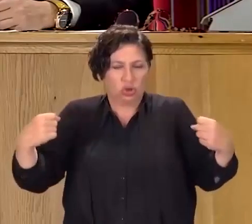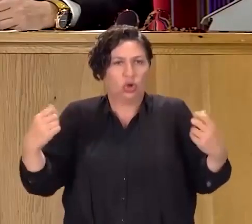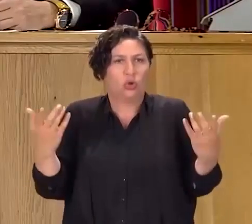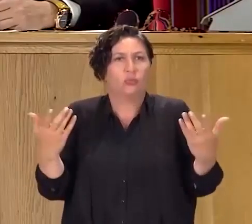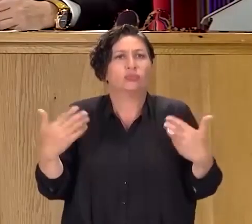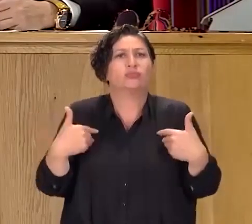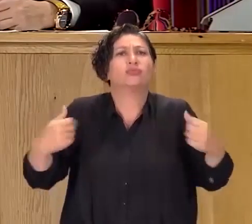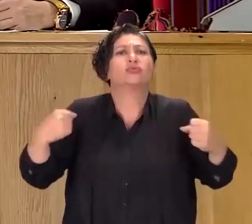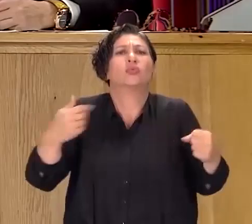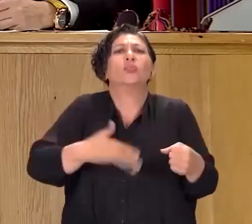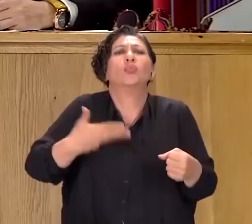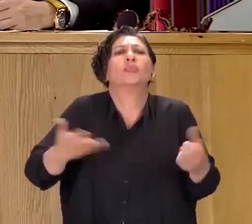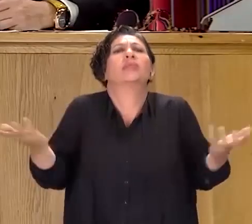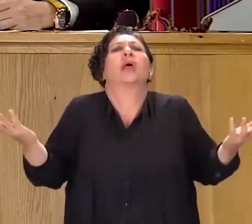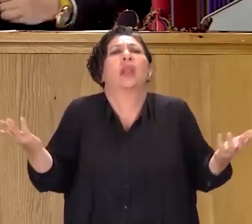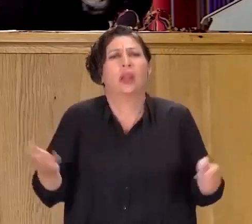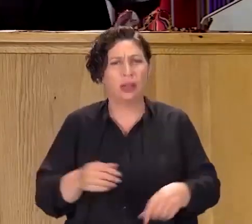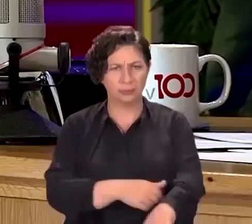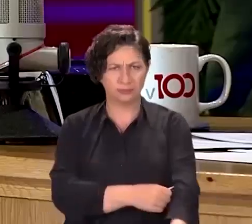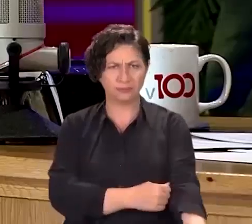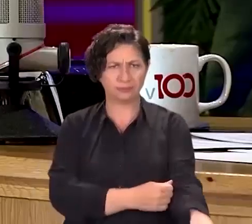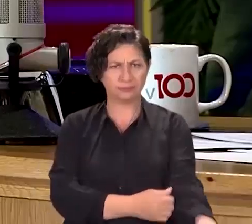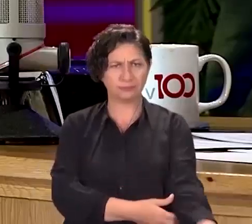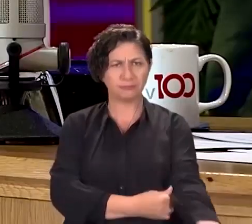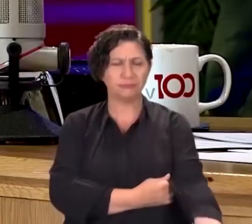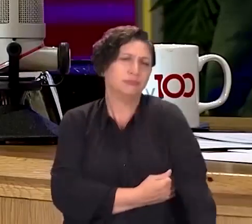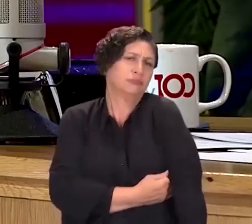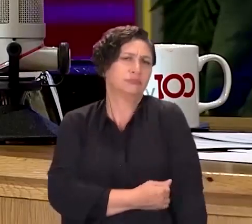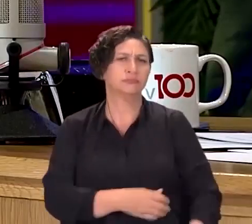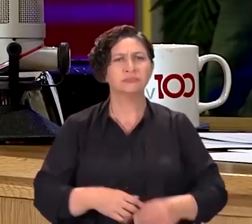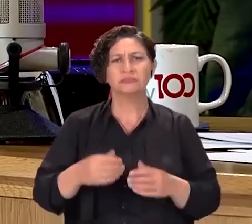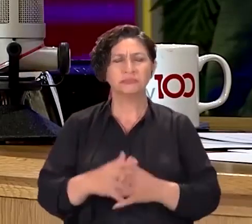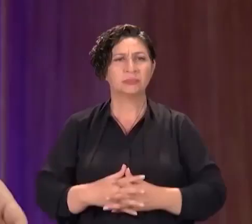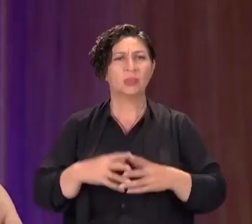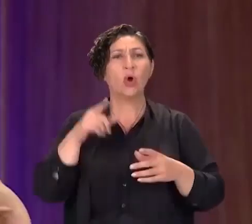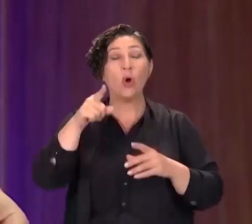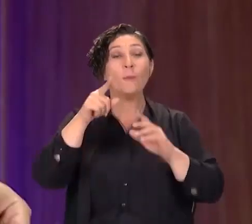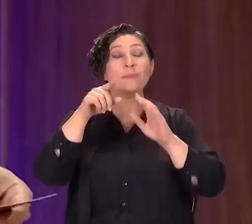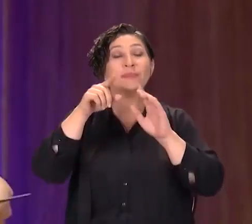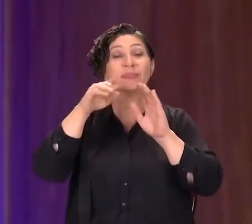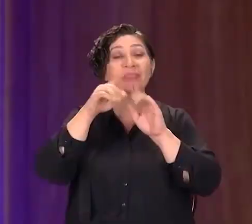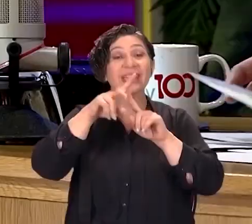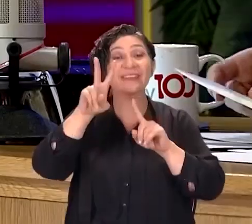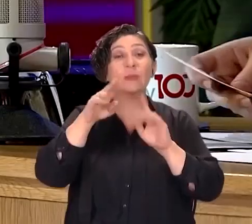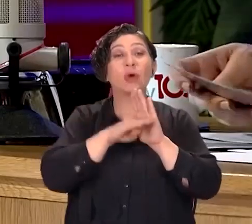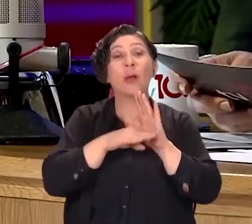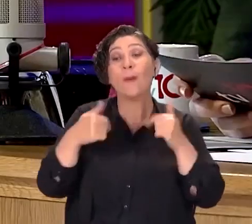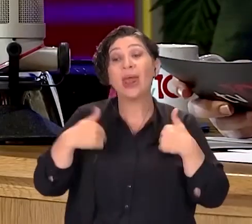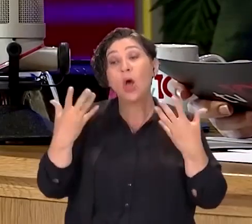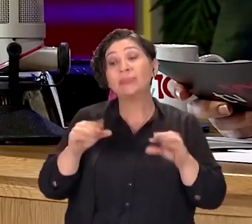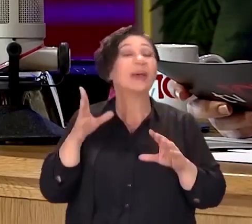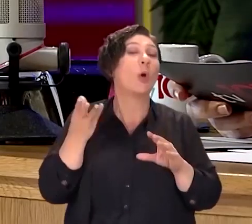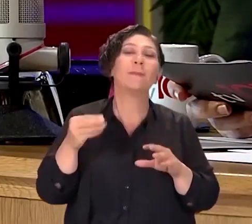yine şişko olsam umurumda değil. Umurumda değil. Evet bebeğim benim. Hiç evet, umurumda hakikaten değil. Hakikaten harikulade. O programda ben olmasam